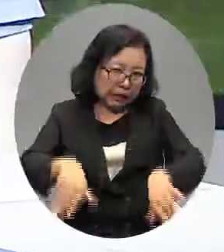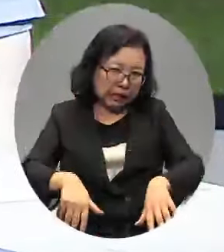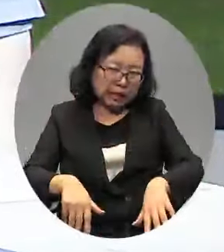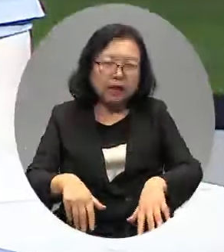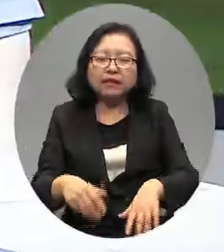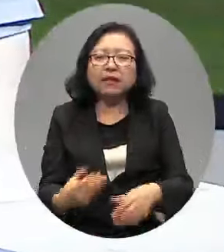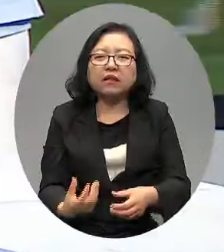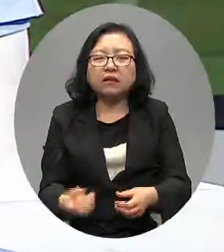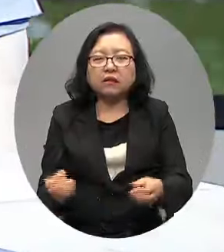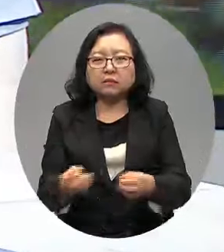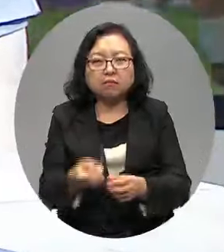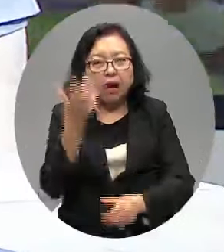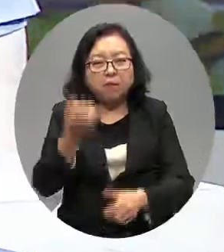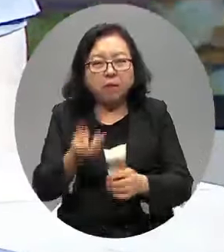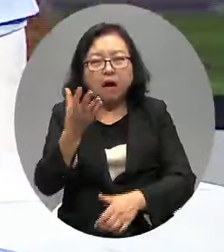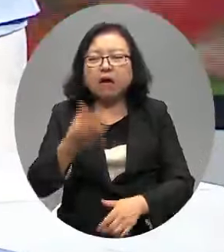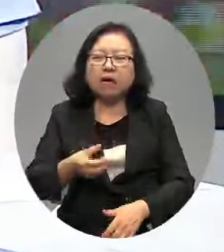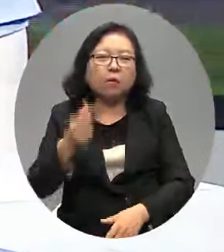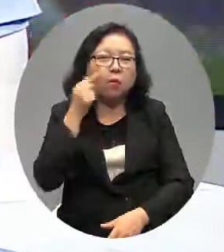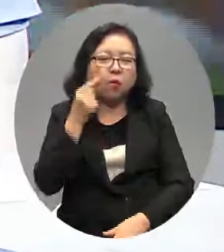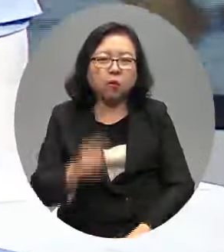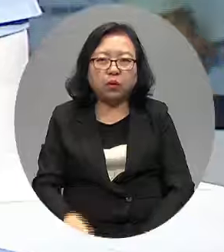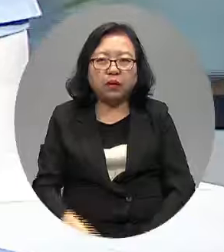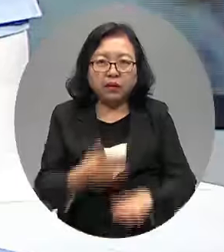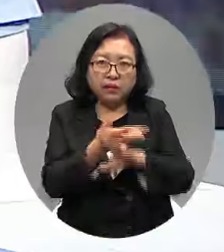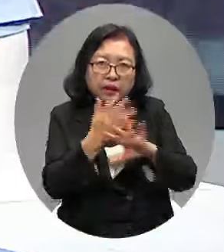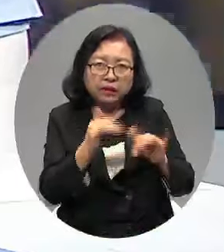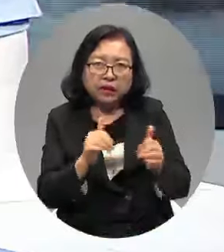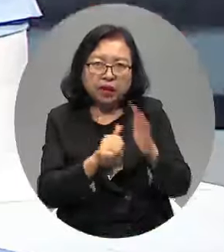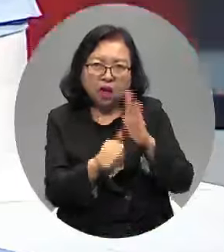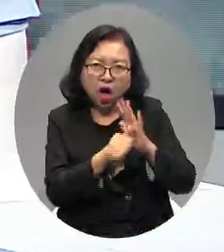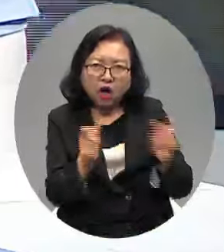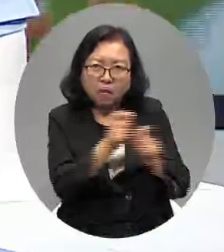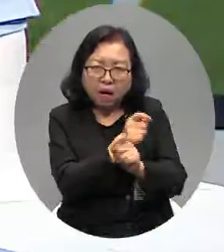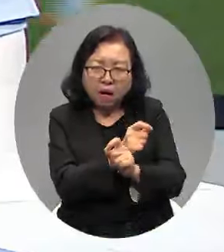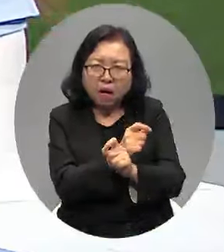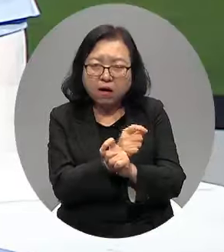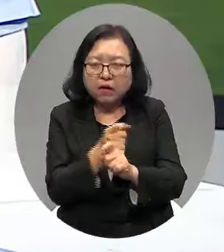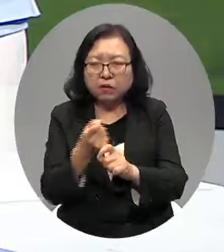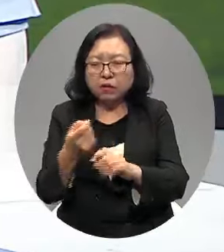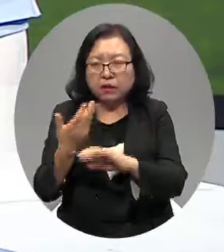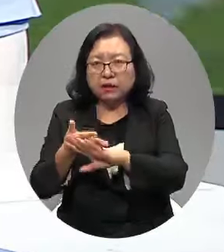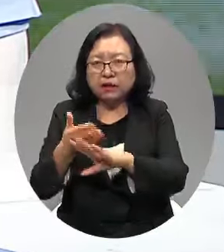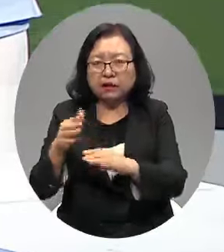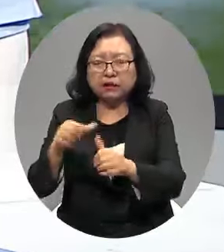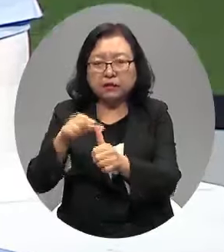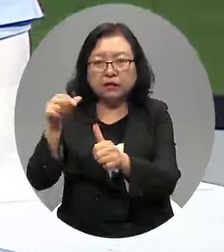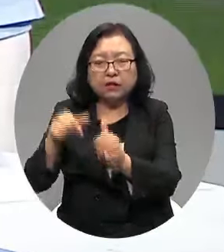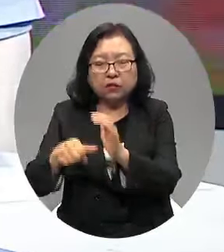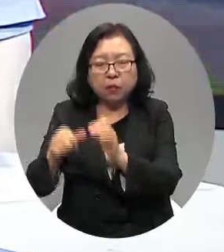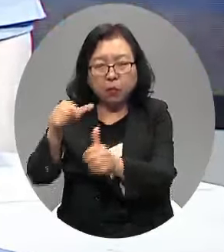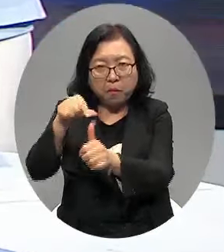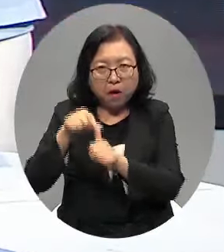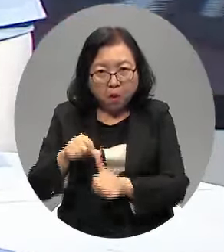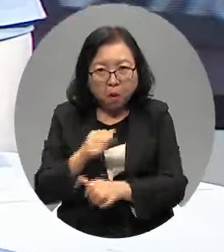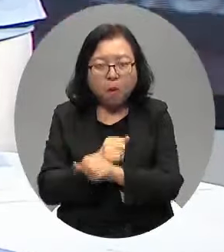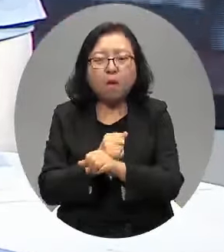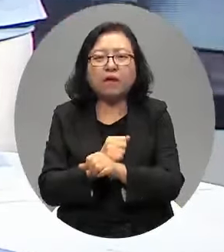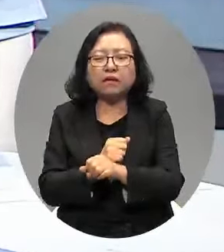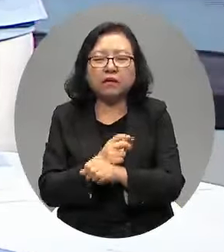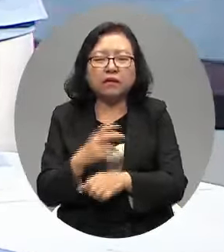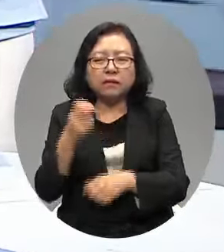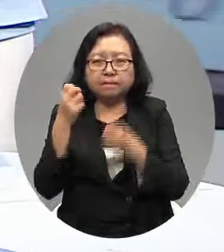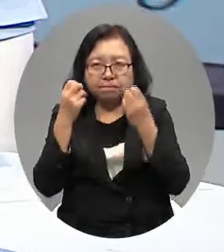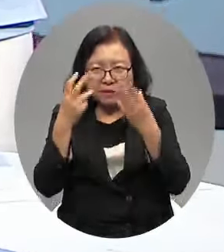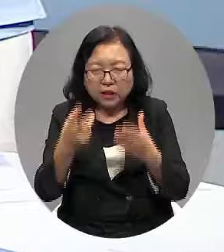못하고 있습니다. 외국인 선수 교체와 외부 영입을 통해 플레이오프 진출을 위한 승부수를 던졌습니다.